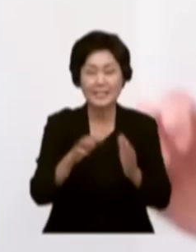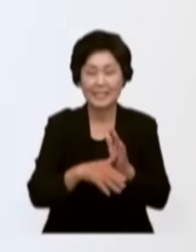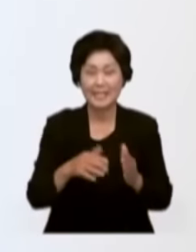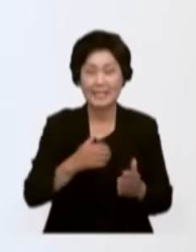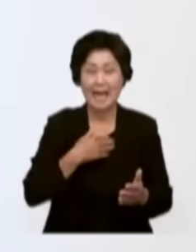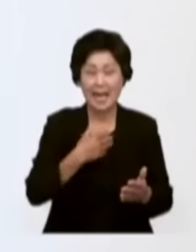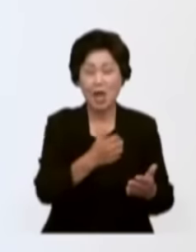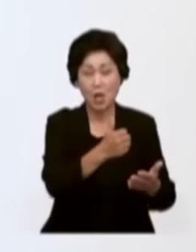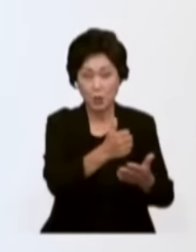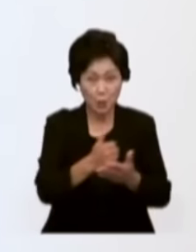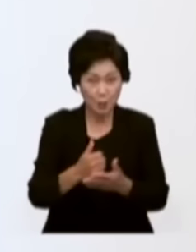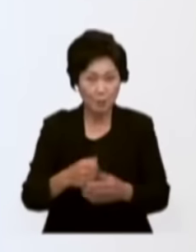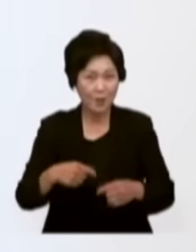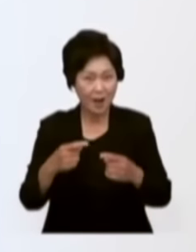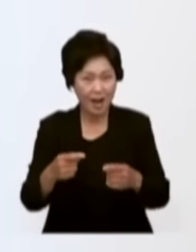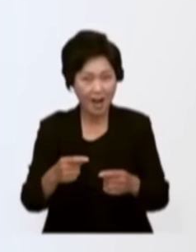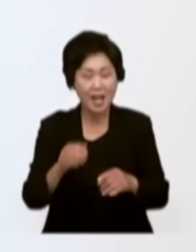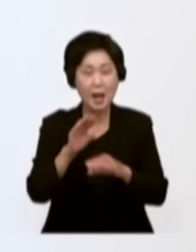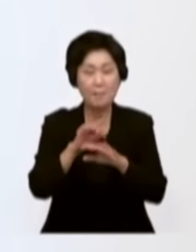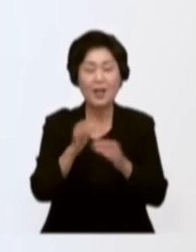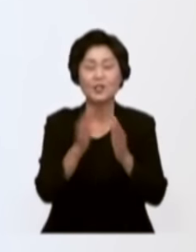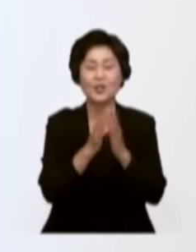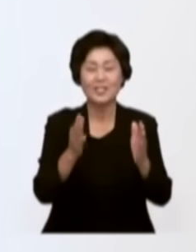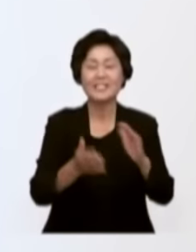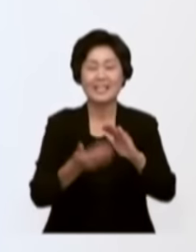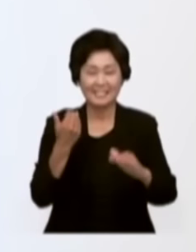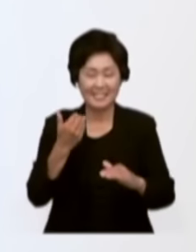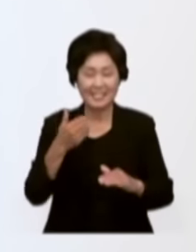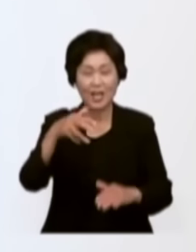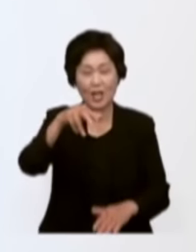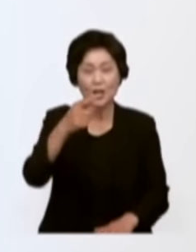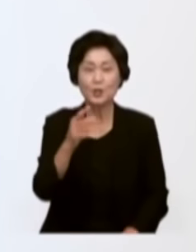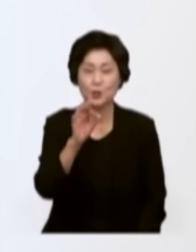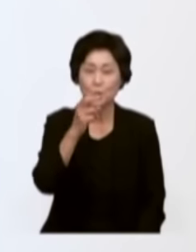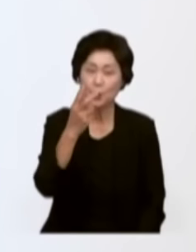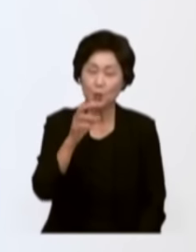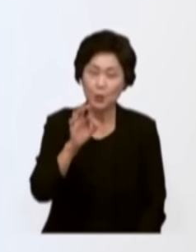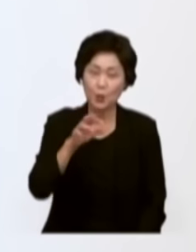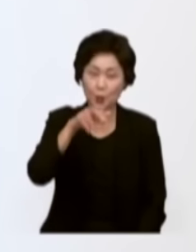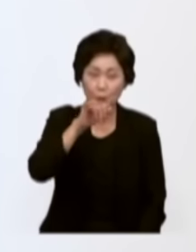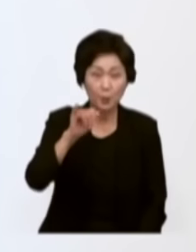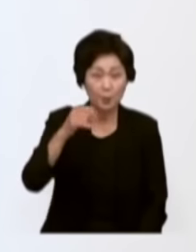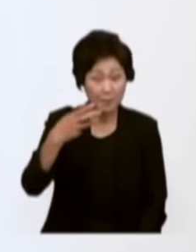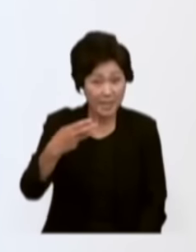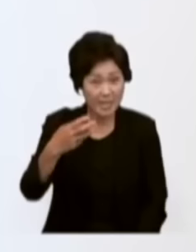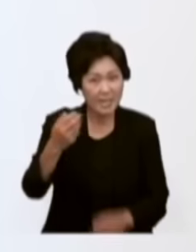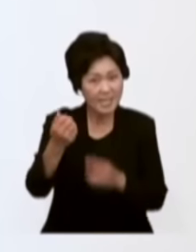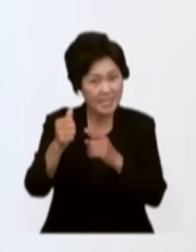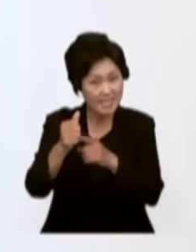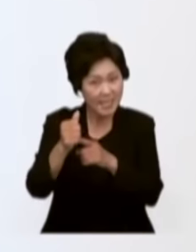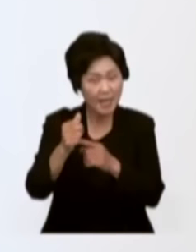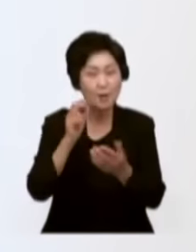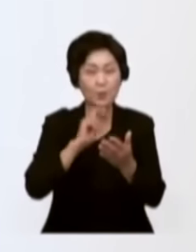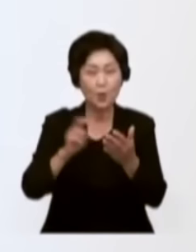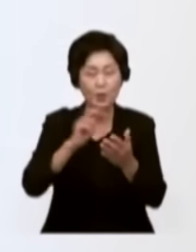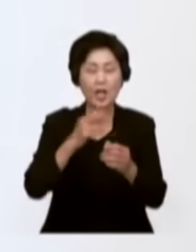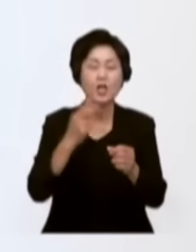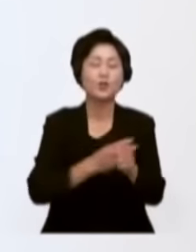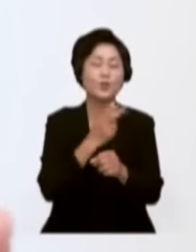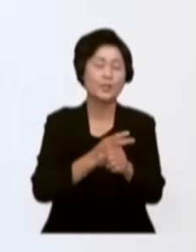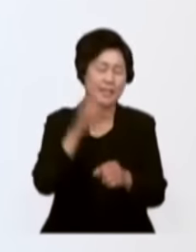그럴 정도로 방송에 들어오기 전에 그러니까 조용필 씨 노래를 그때 2시간씩 25일을 매일 부른